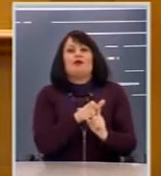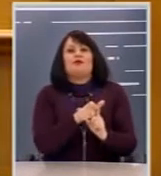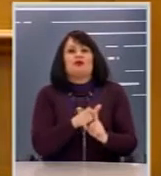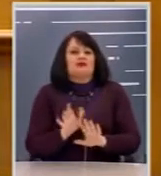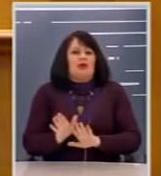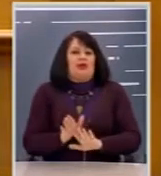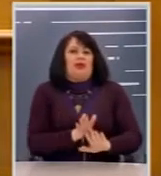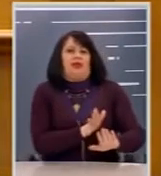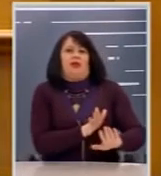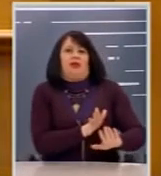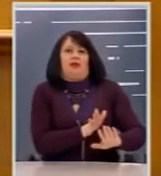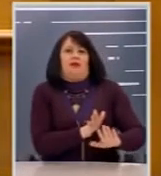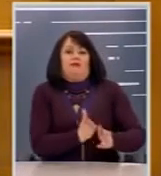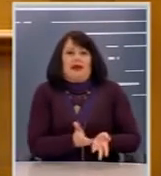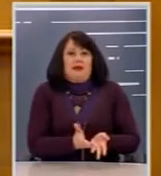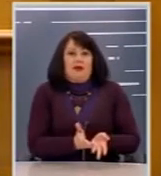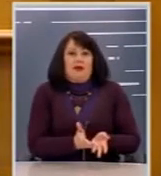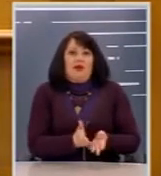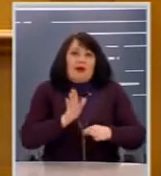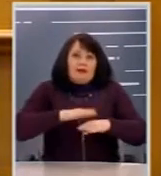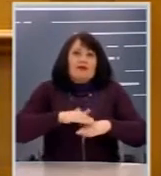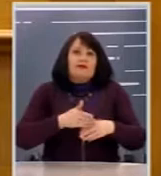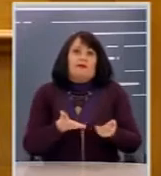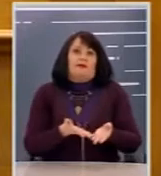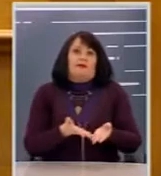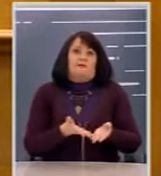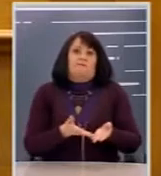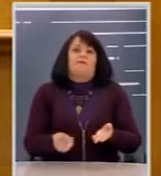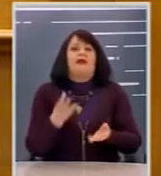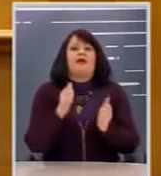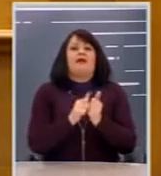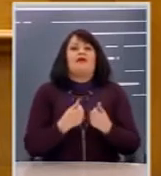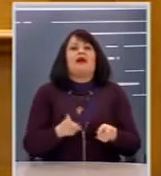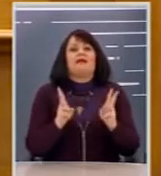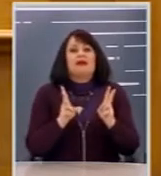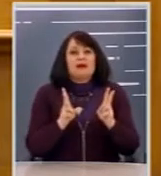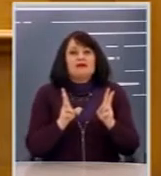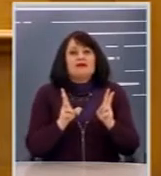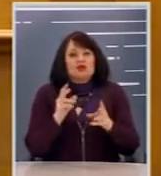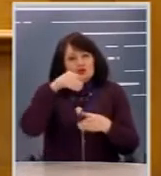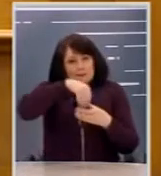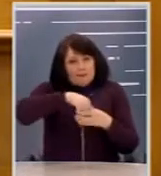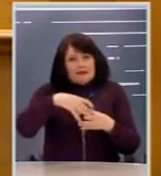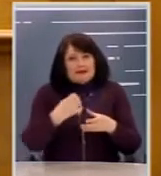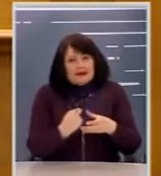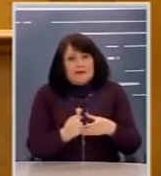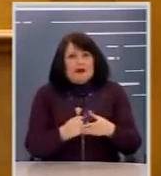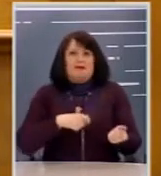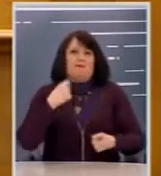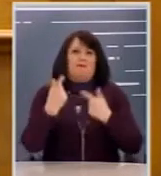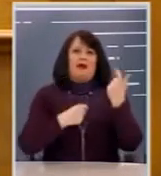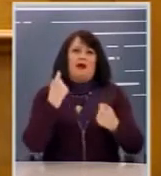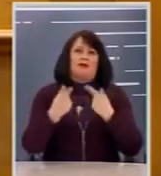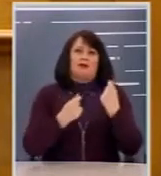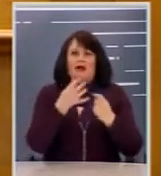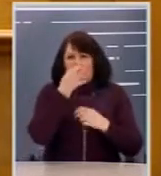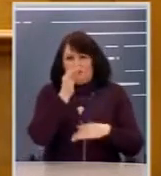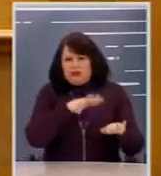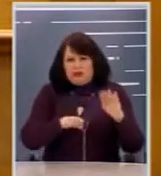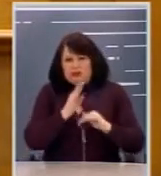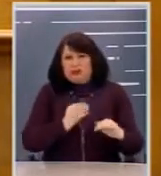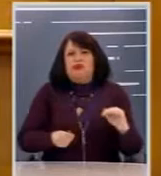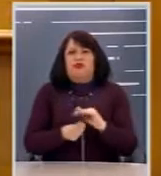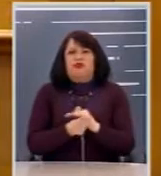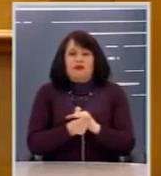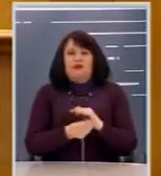περιθωριοποίηση. Μέσα σε αυτά τα πλαίσια του νεοφιλελευθερισμού εκολάπτεται και η σπατάλη και η διαφθορά, και